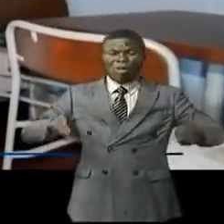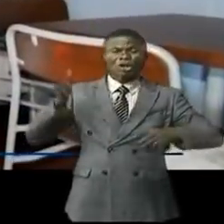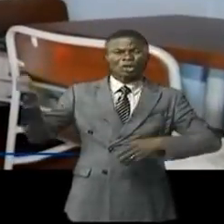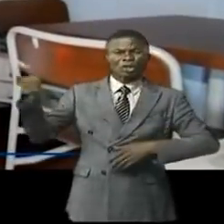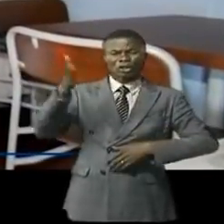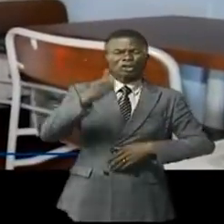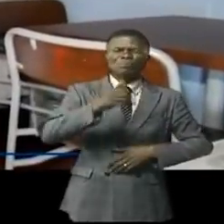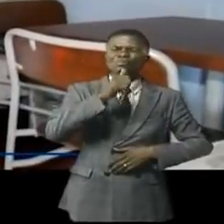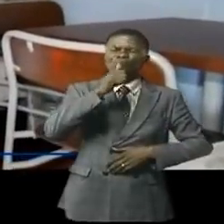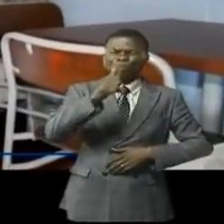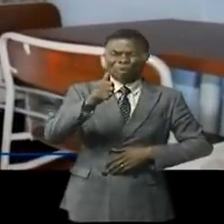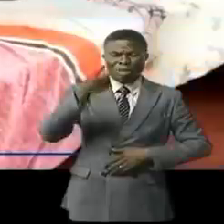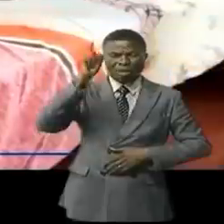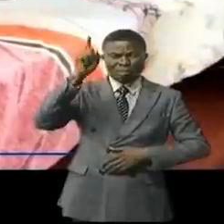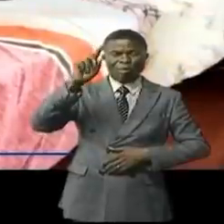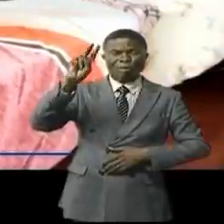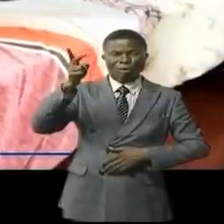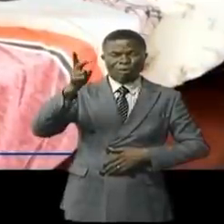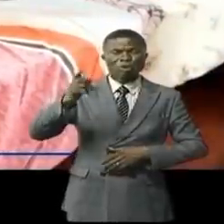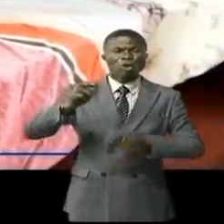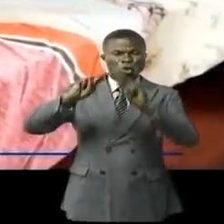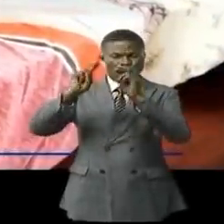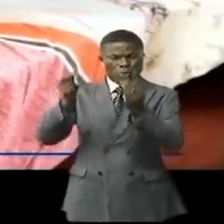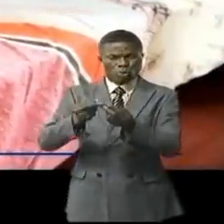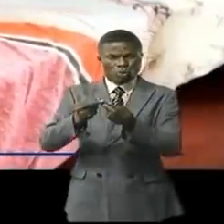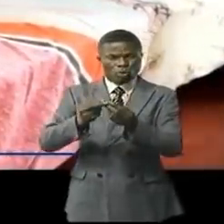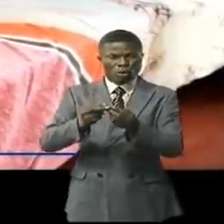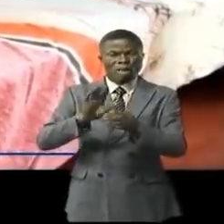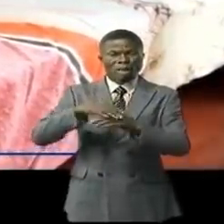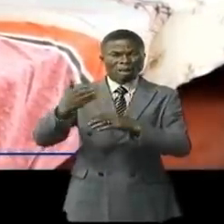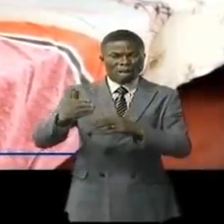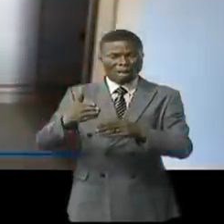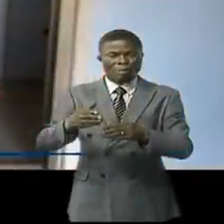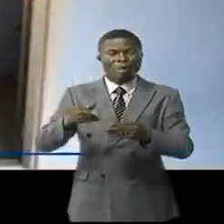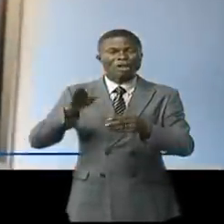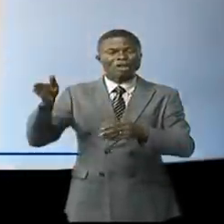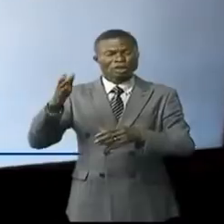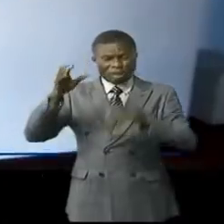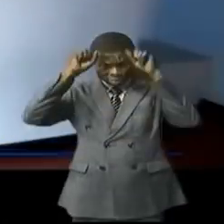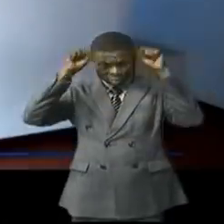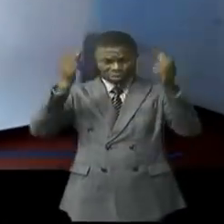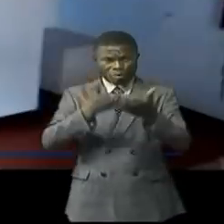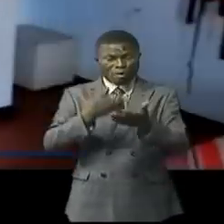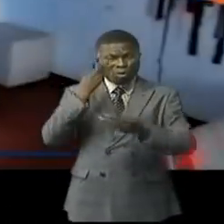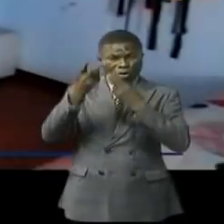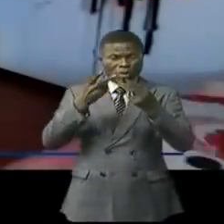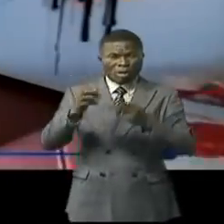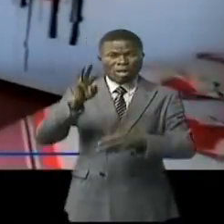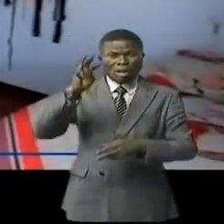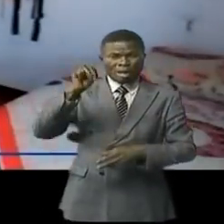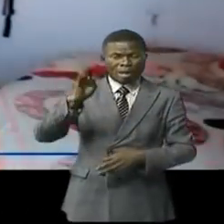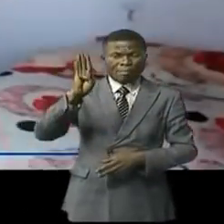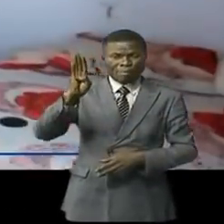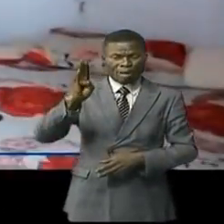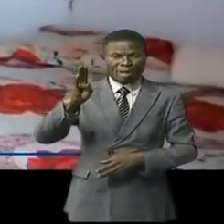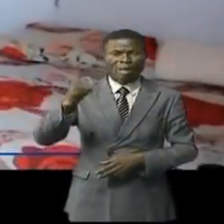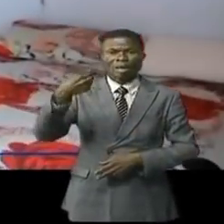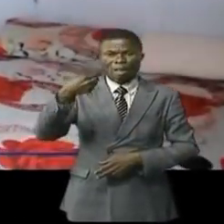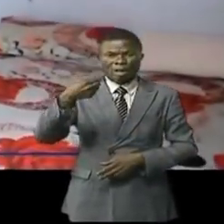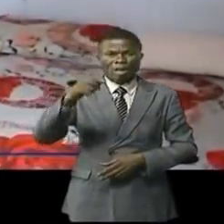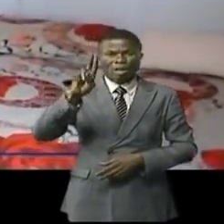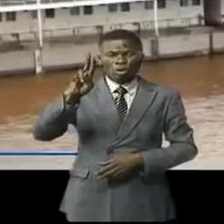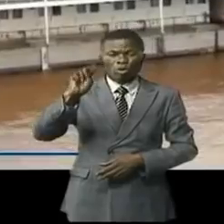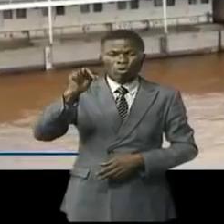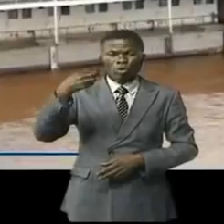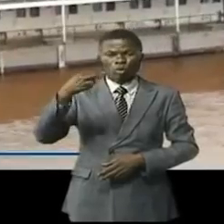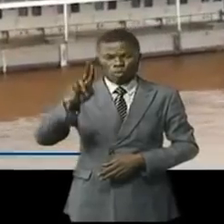luxueux de première et deuxième classe avec des suites présidentielles. Il a également visité le MB Gungu et l'Emera. Nous, au niveau